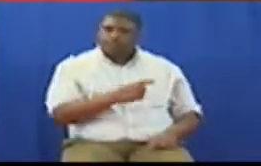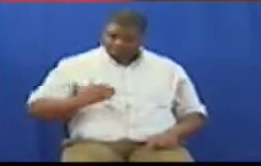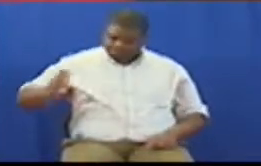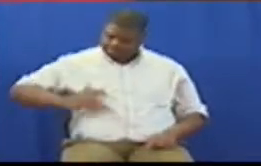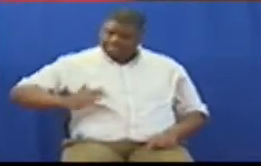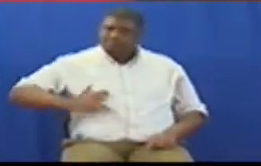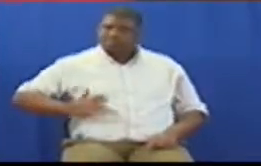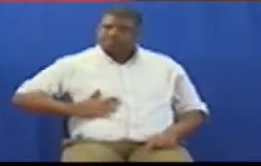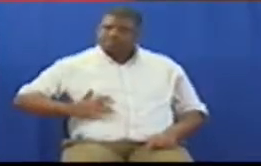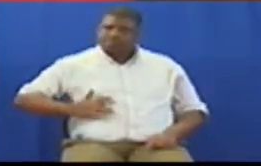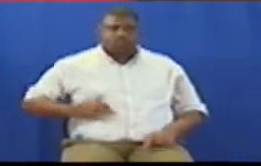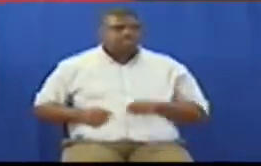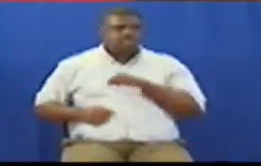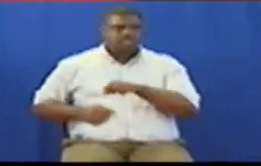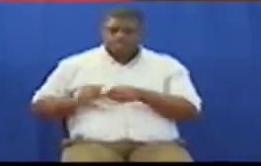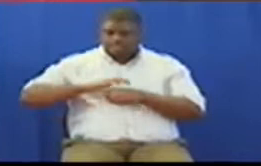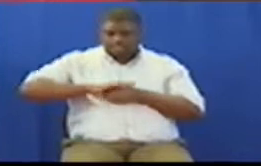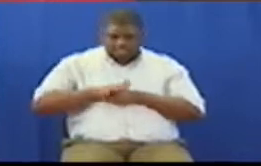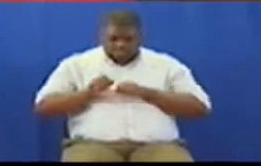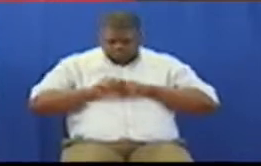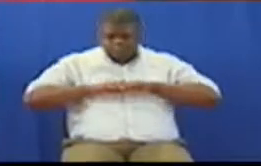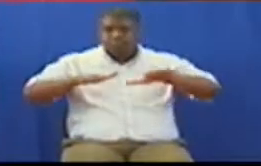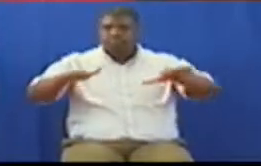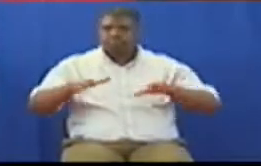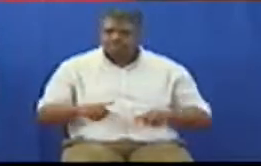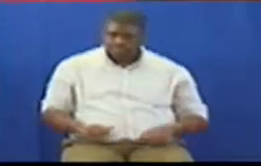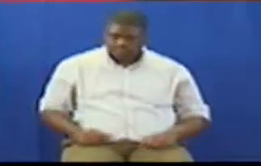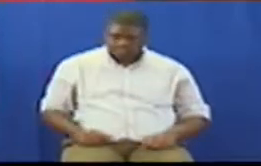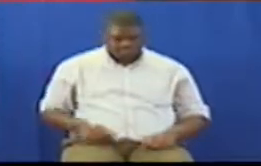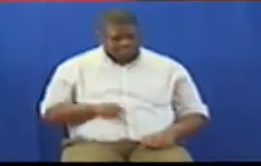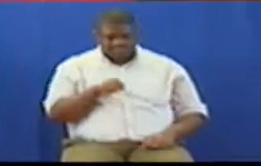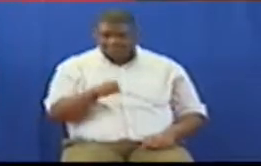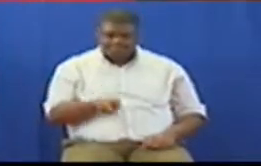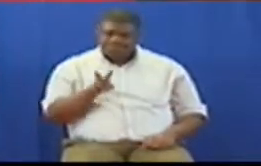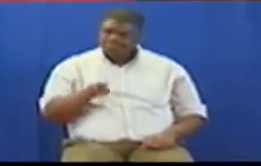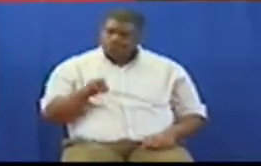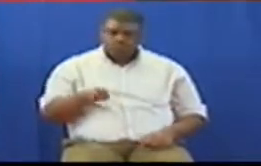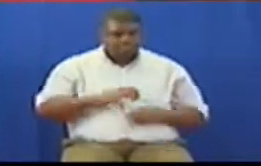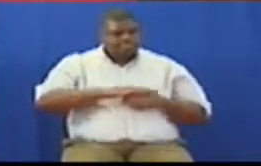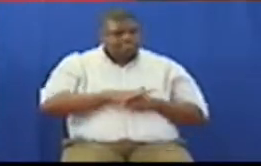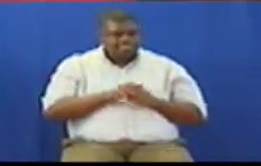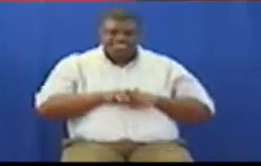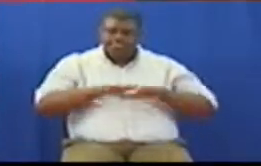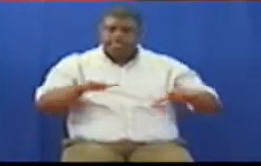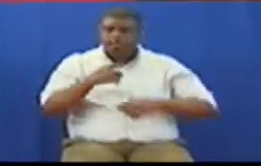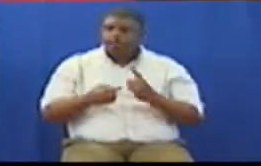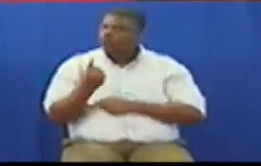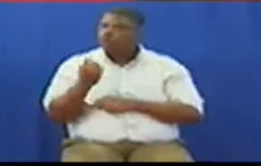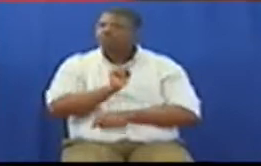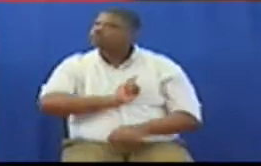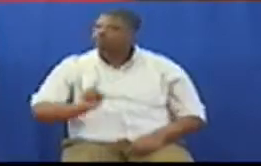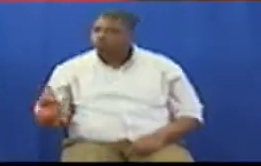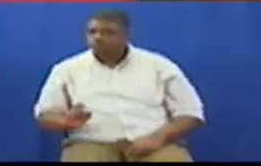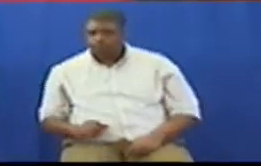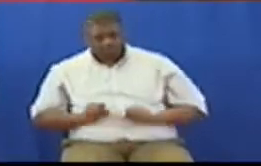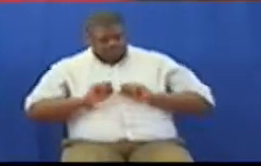COVID-19 kweli wanasema ni mpya, lakini sio mara ya kwanza kwa virusi kama hivi kutokea. Kufukuzia ni muhimu,